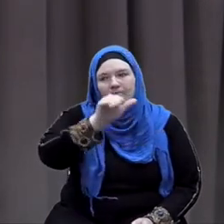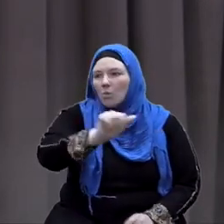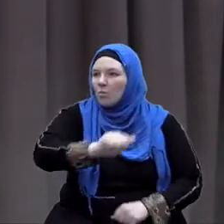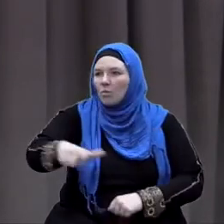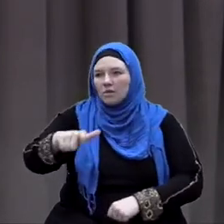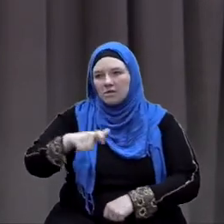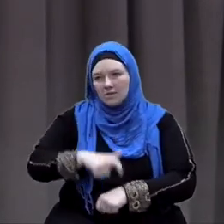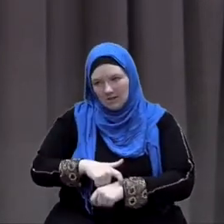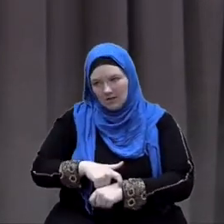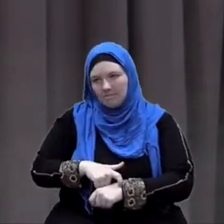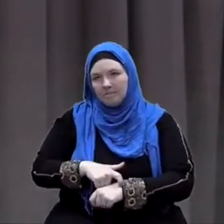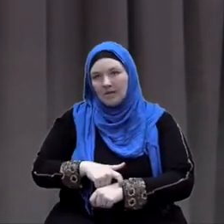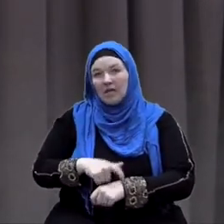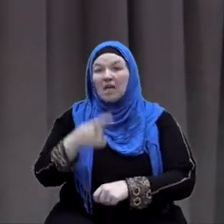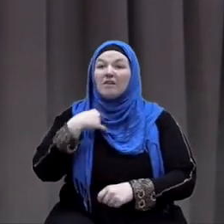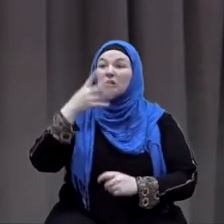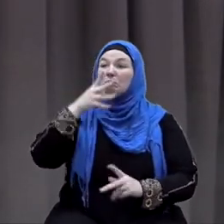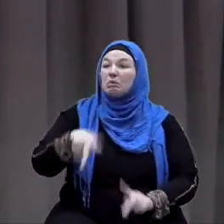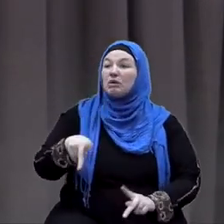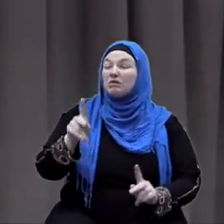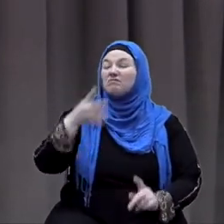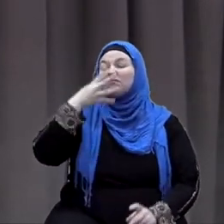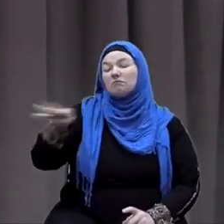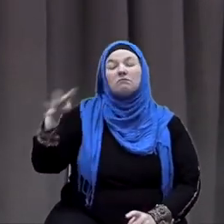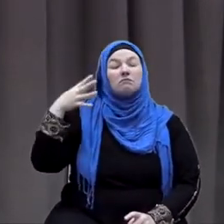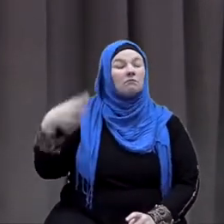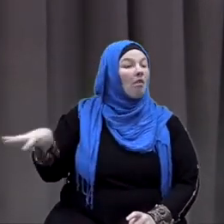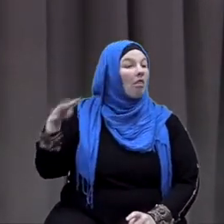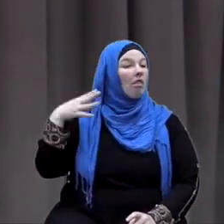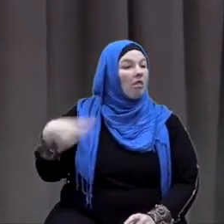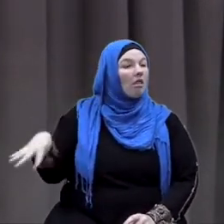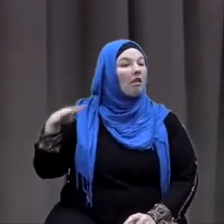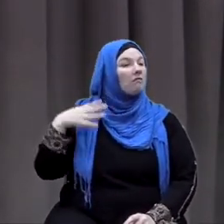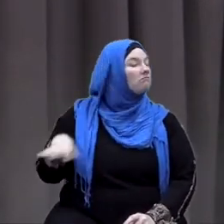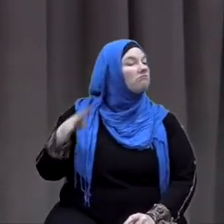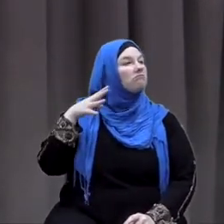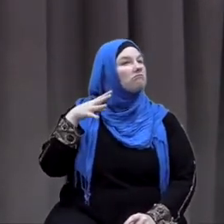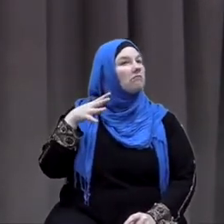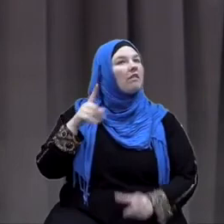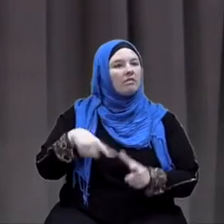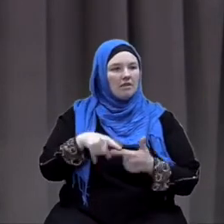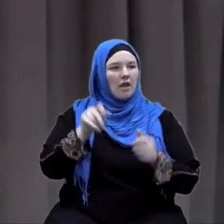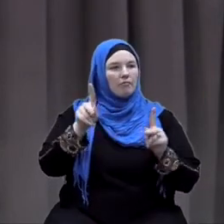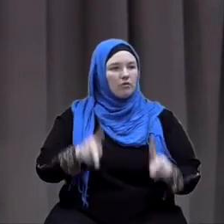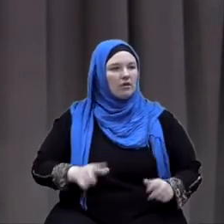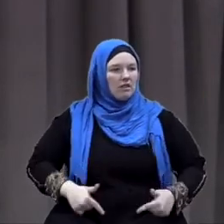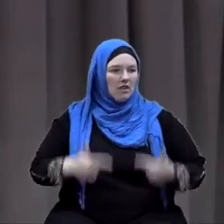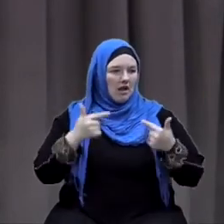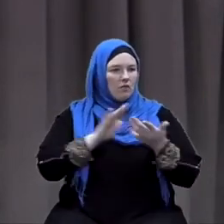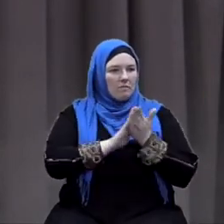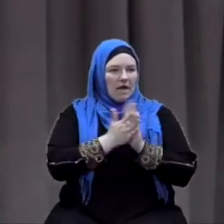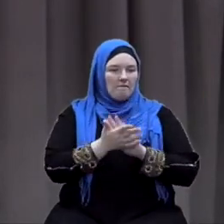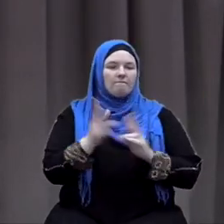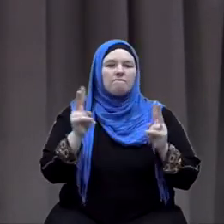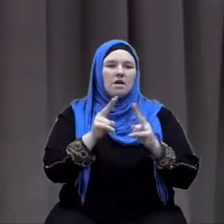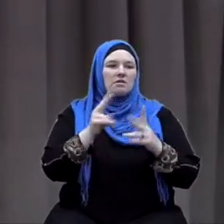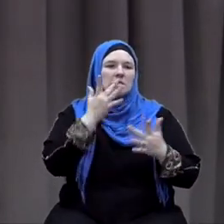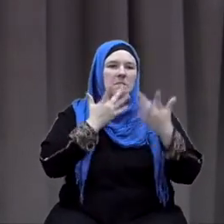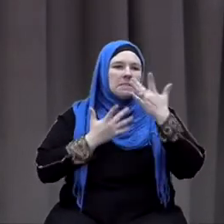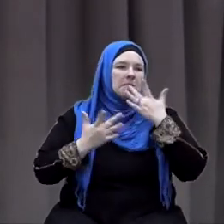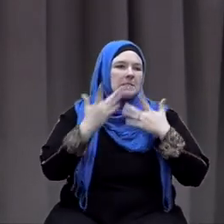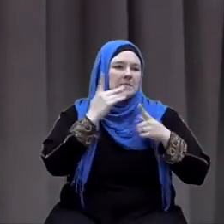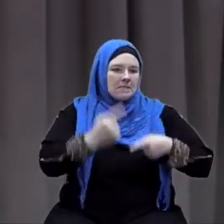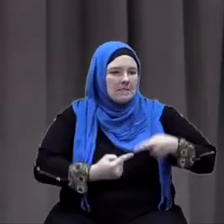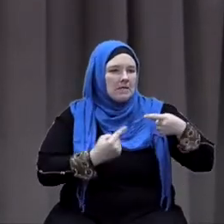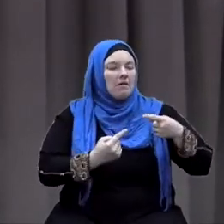definitely he would lead a miserable life, very tight. May Allah subhanahu wa ta'ala make our life easy. May Allah make